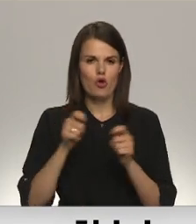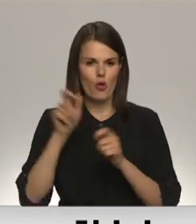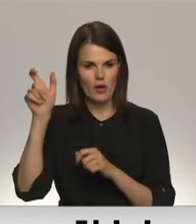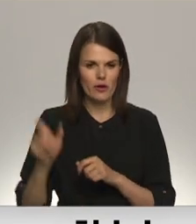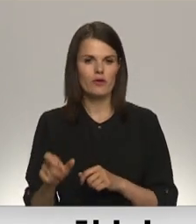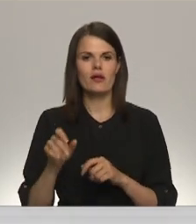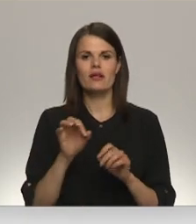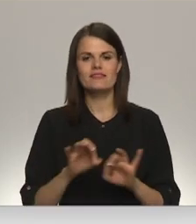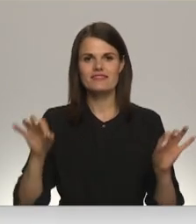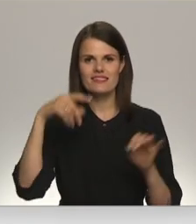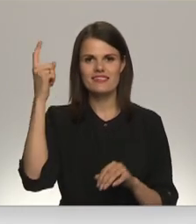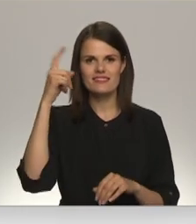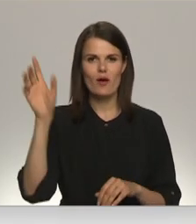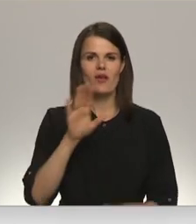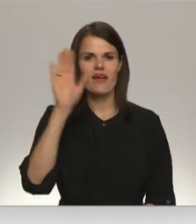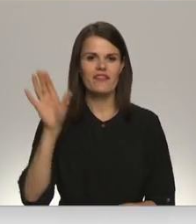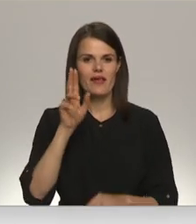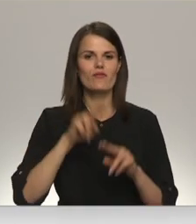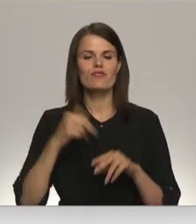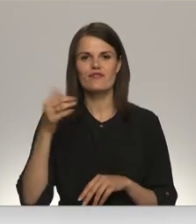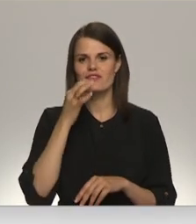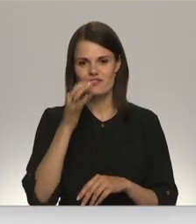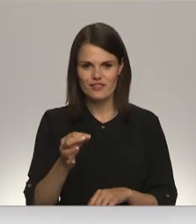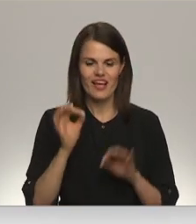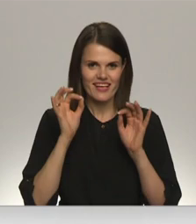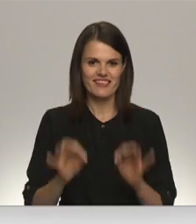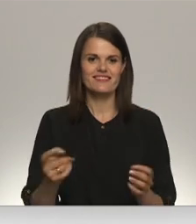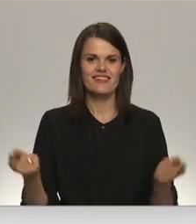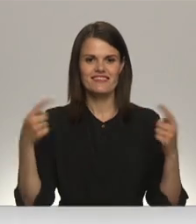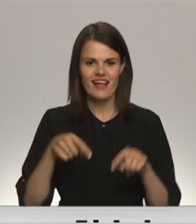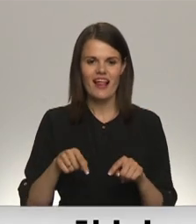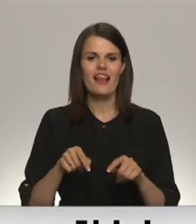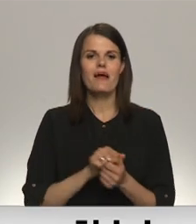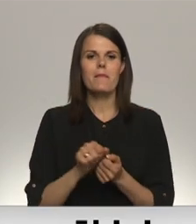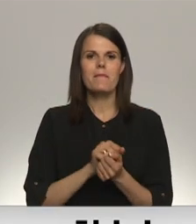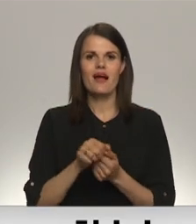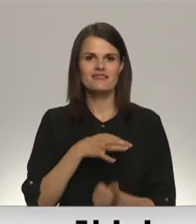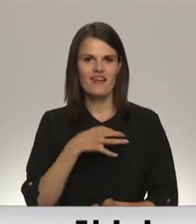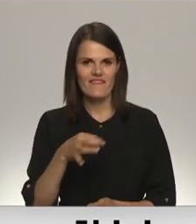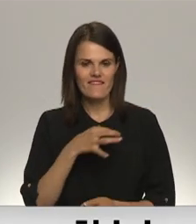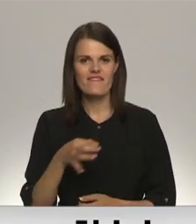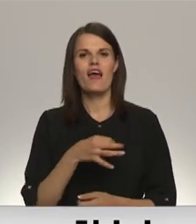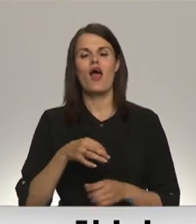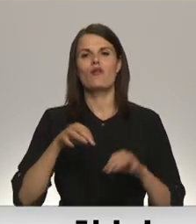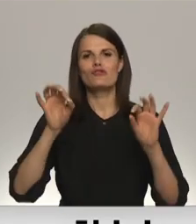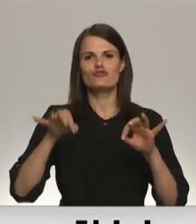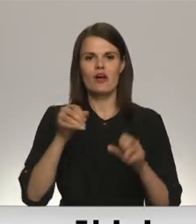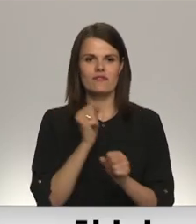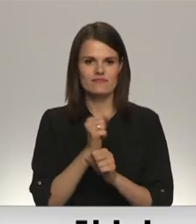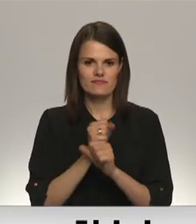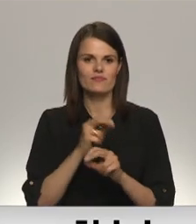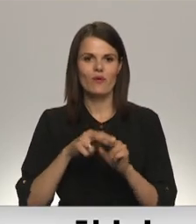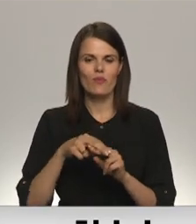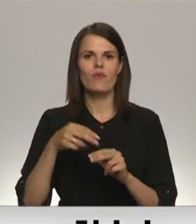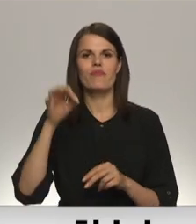bija skaista saulaina diena, un tad viņš teica, nu tad ir īstais laiks mazgāt veļu, darbināt žāvētāju un